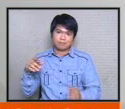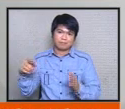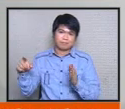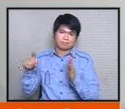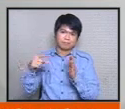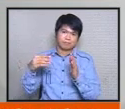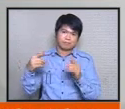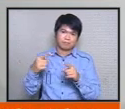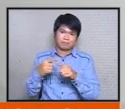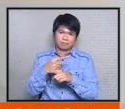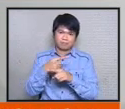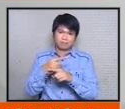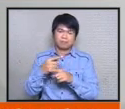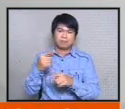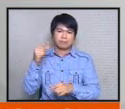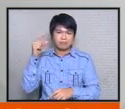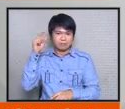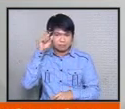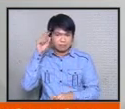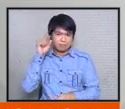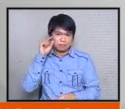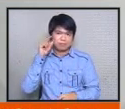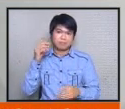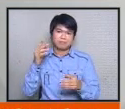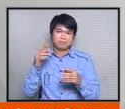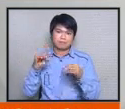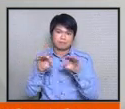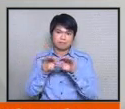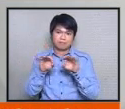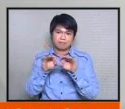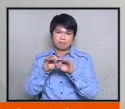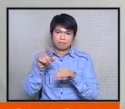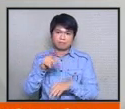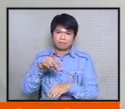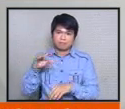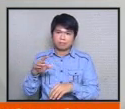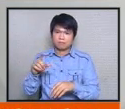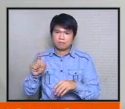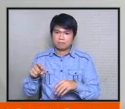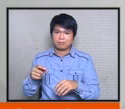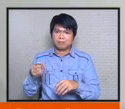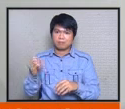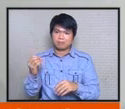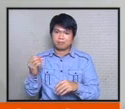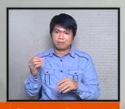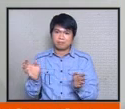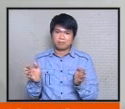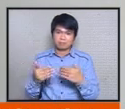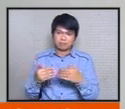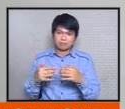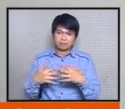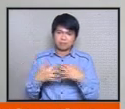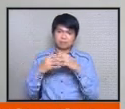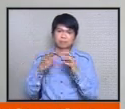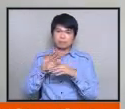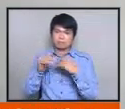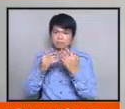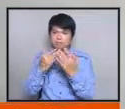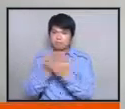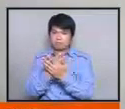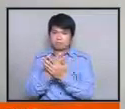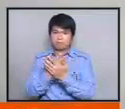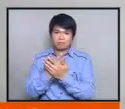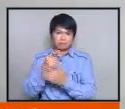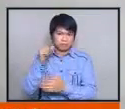fair ordinance ng lungsod. Sa ilalim po nito, dapat magtalaga ang lahat ng opisina at establishmento ng all-gender